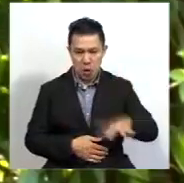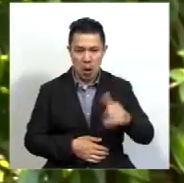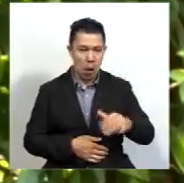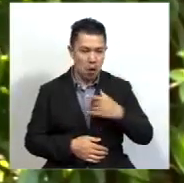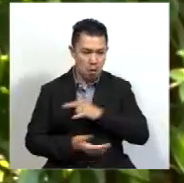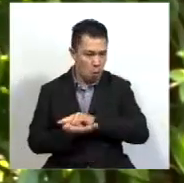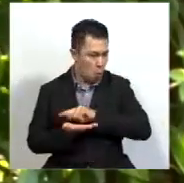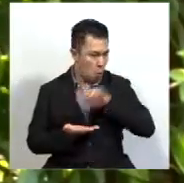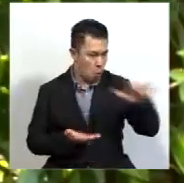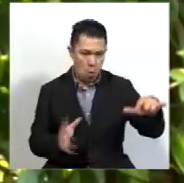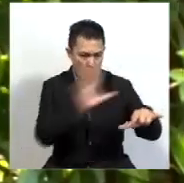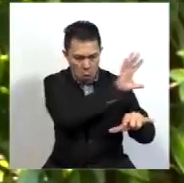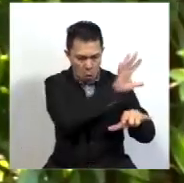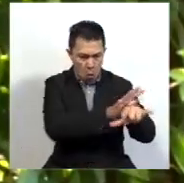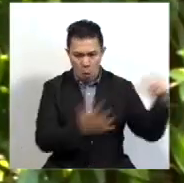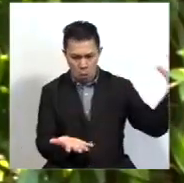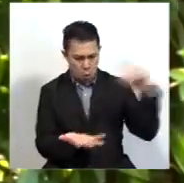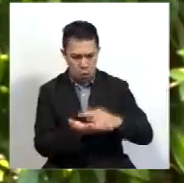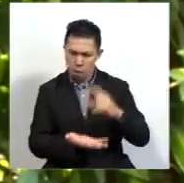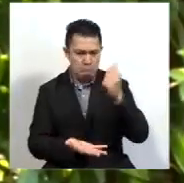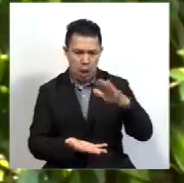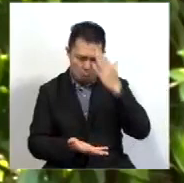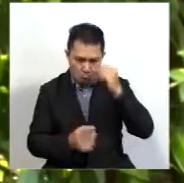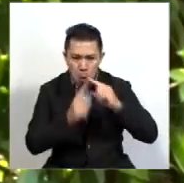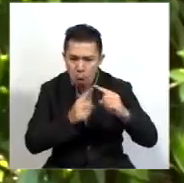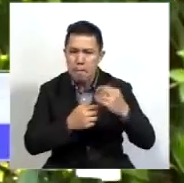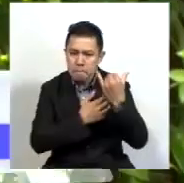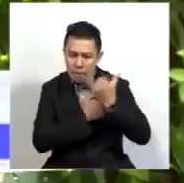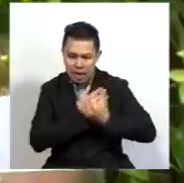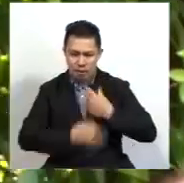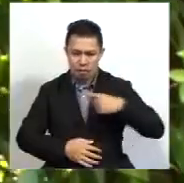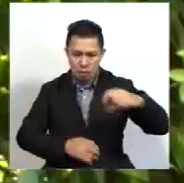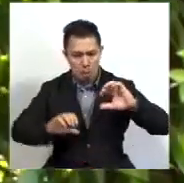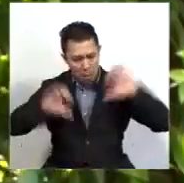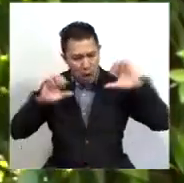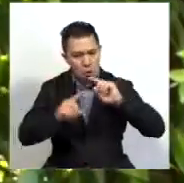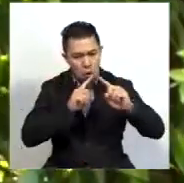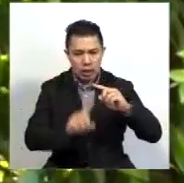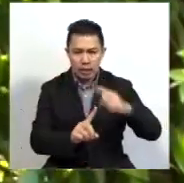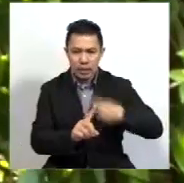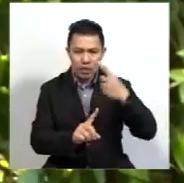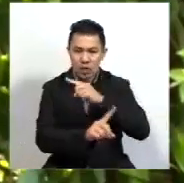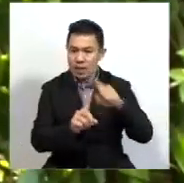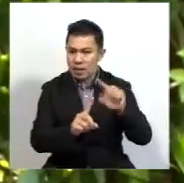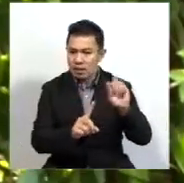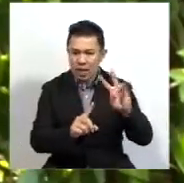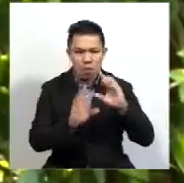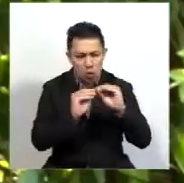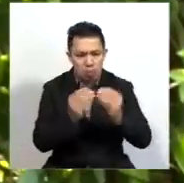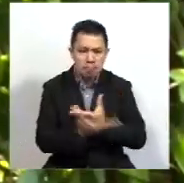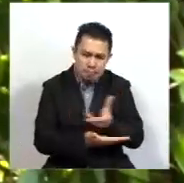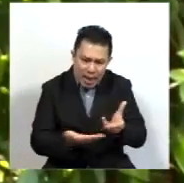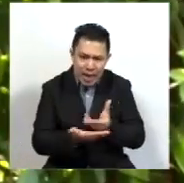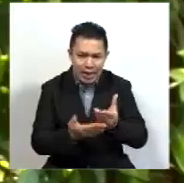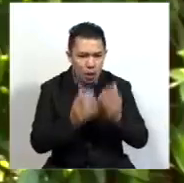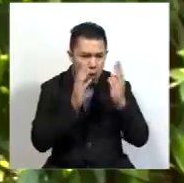เอาคนของเราขึ้นเครื่องกลับมามันไม่ได้มันเป็นเรื่องระหว่างประเทศซึ่งอย่างที่เรียนเมื่อวันที่27มกราคมเขาก็มีการประชุมแล้วก็วางแผนในการ